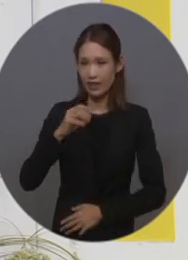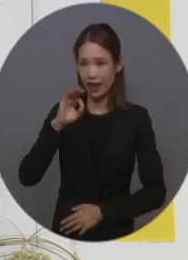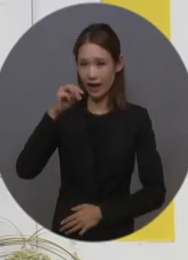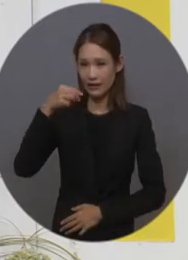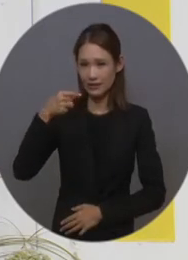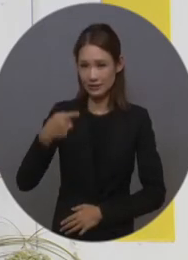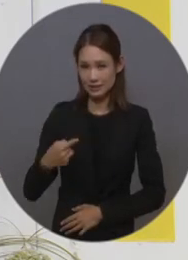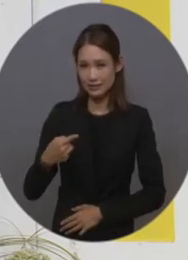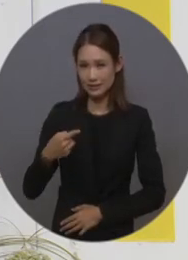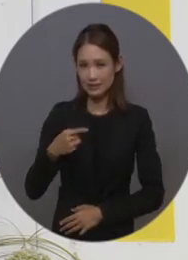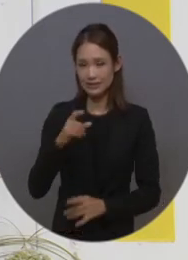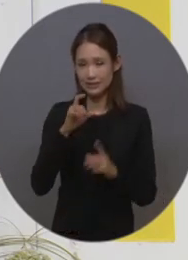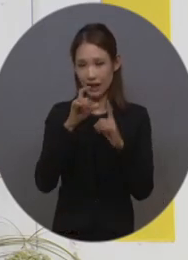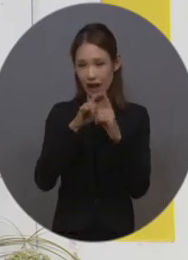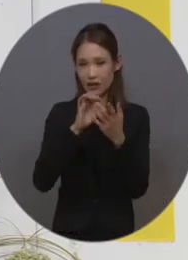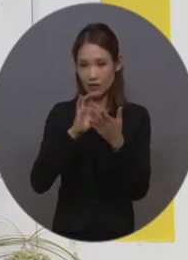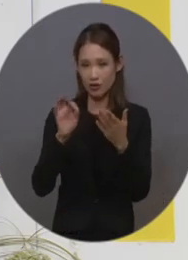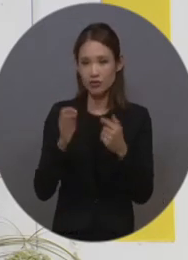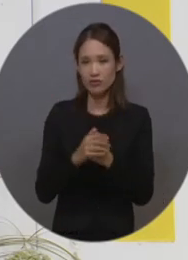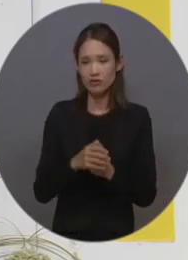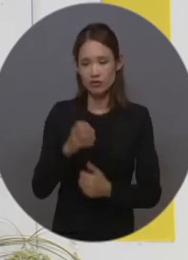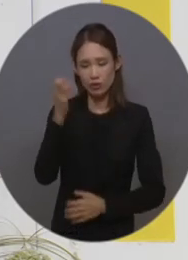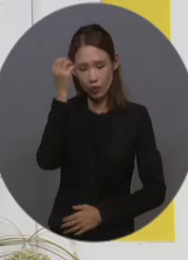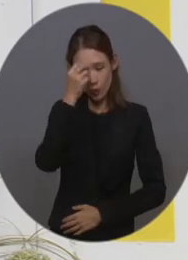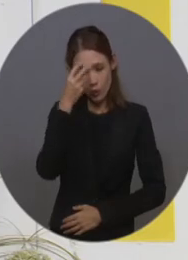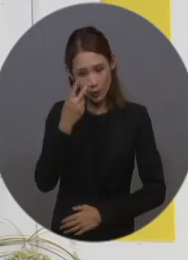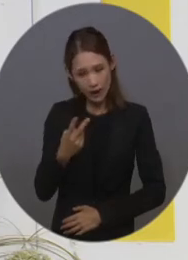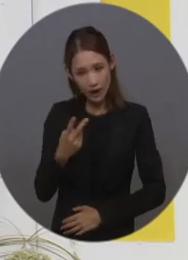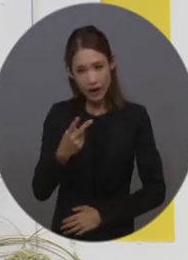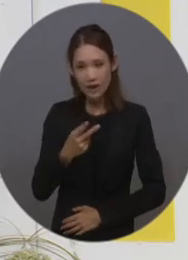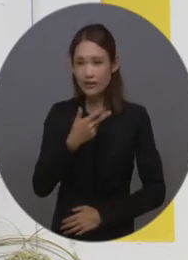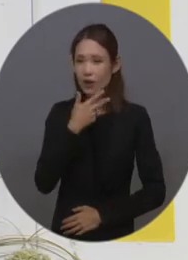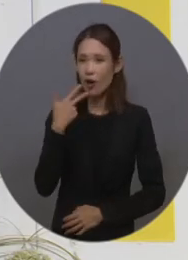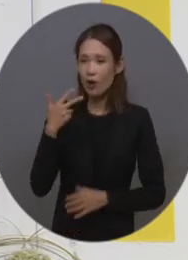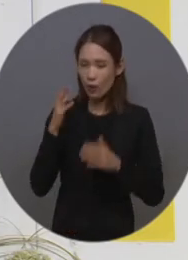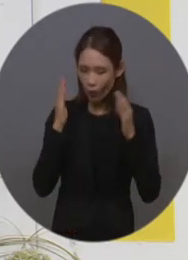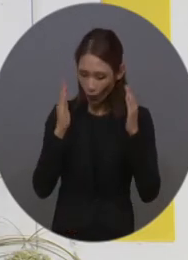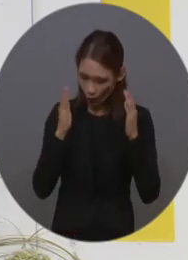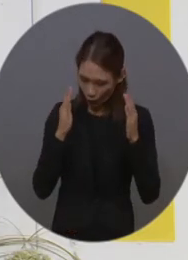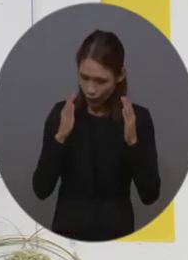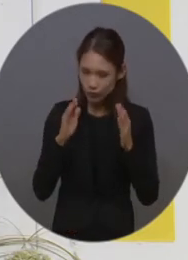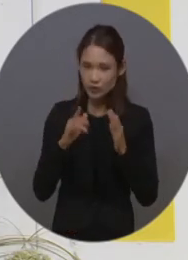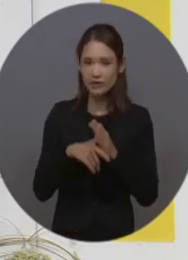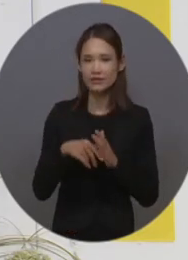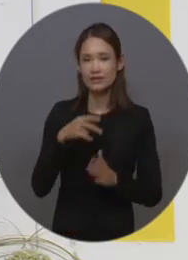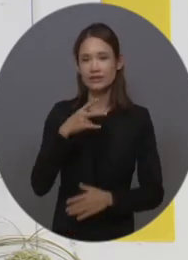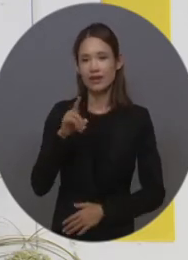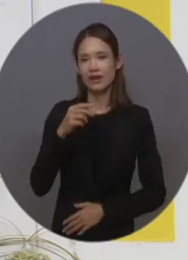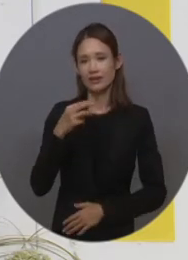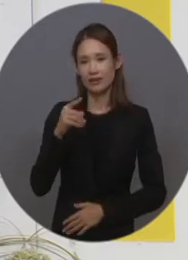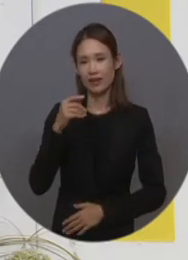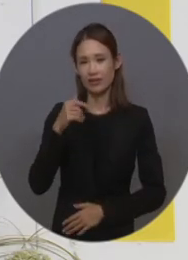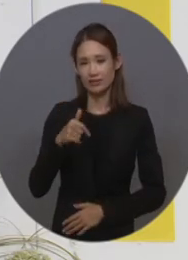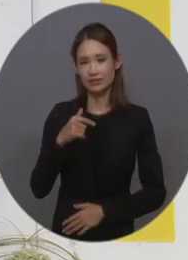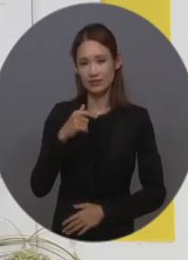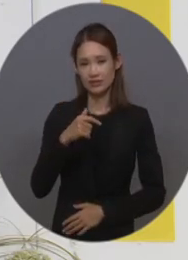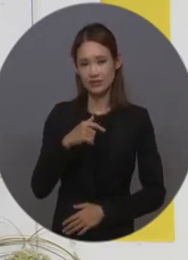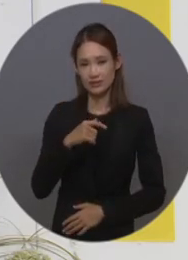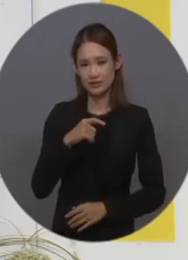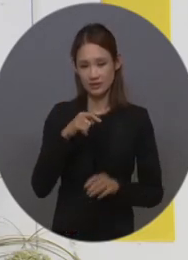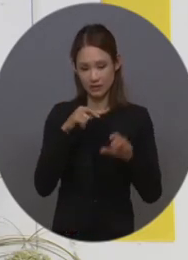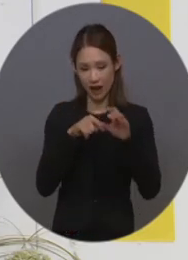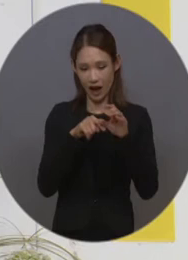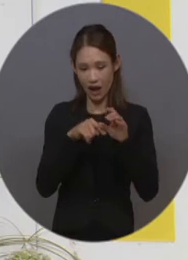미중 대탕트. 네. 고등학교 2학년이 영어 공부를 하는데 이게 대탕트가 신기하더라고요. 그래서 사전을